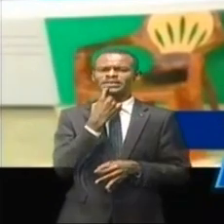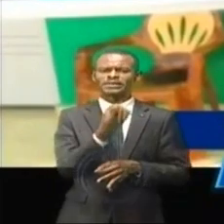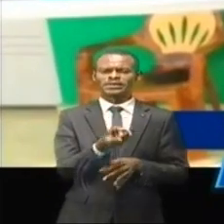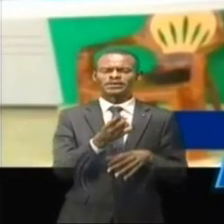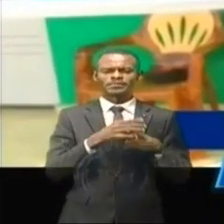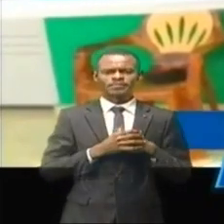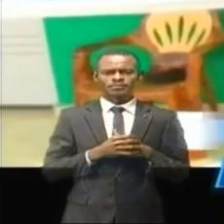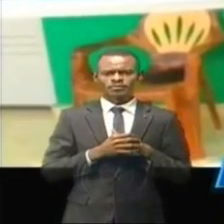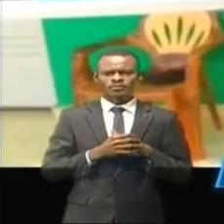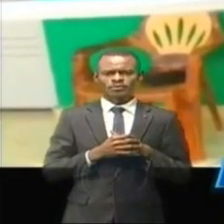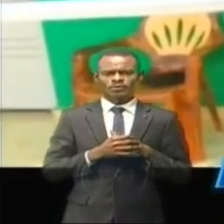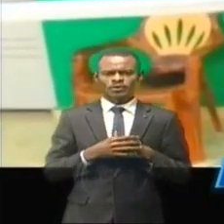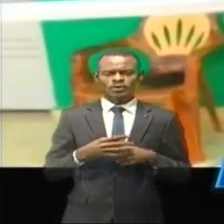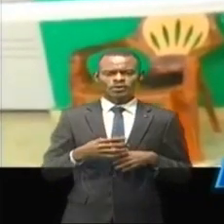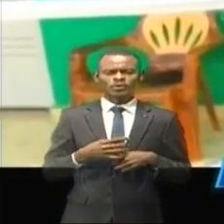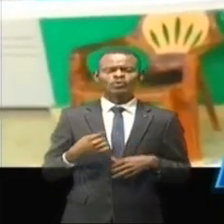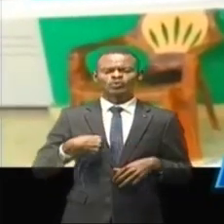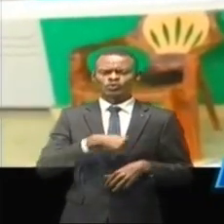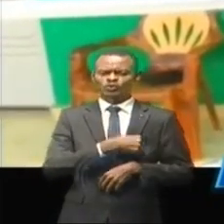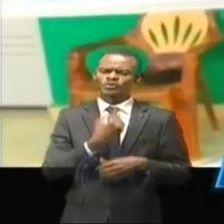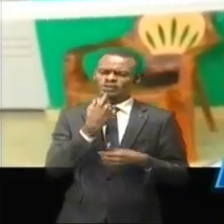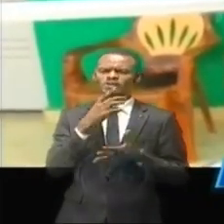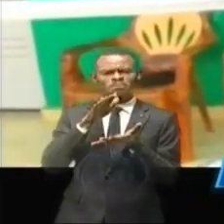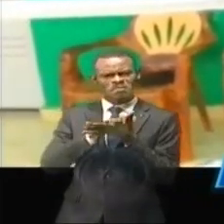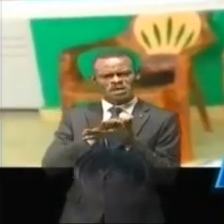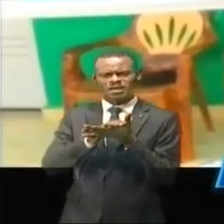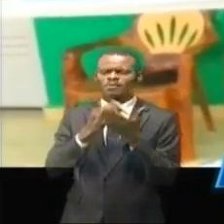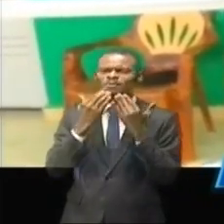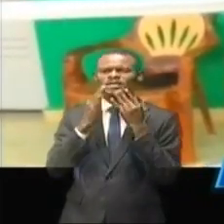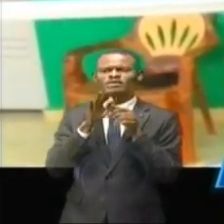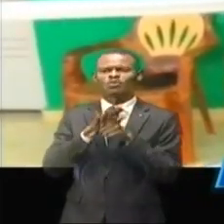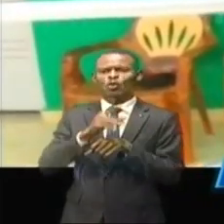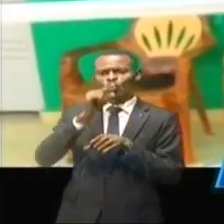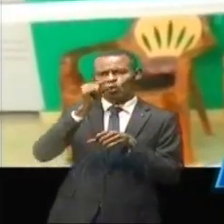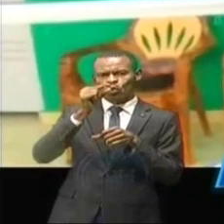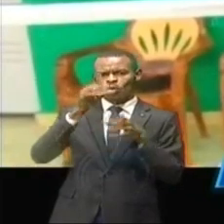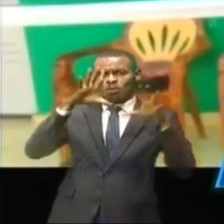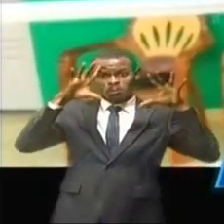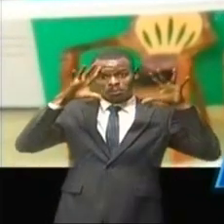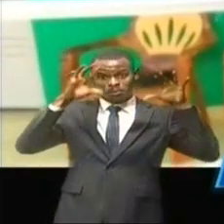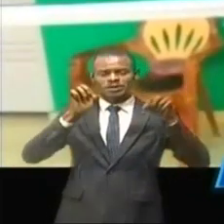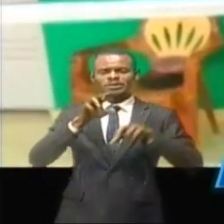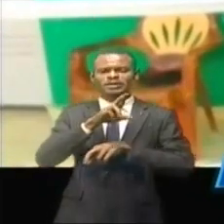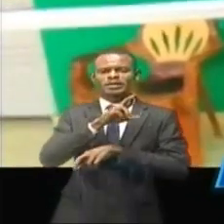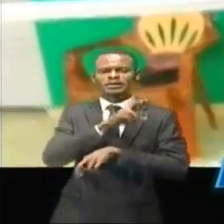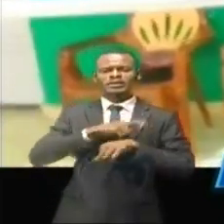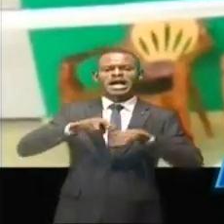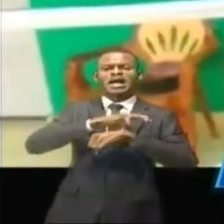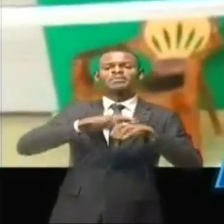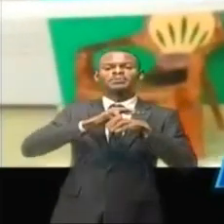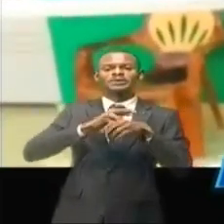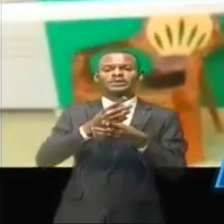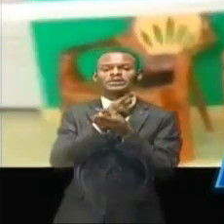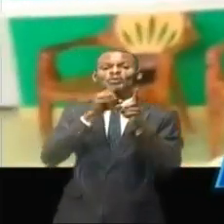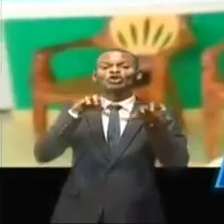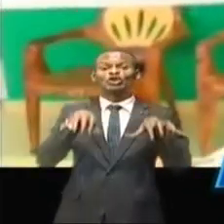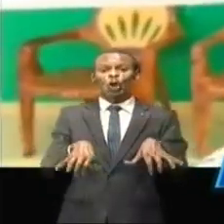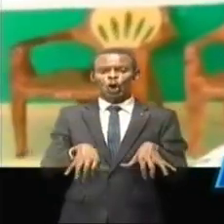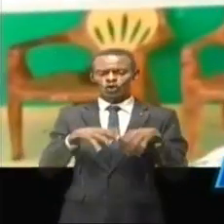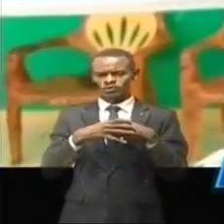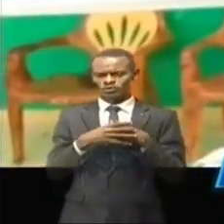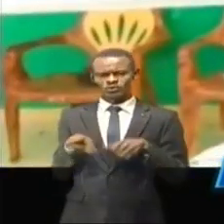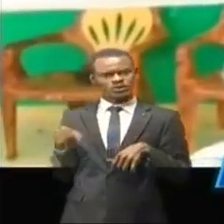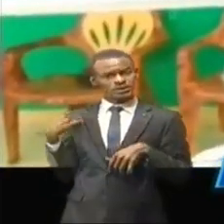au président de la République démocratique du Congo, Félix Antoine Tshisekedi Tshilombo, chef de